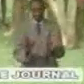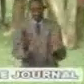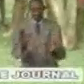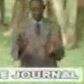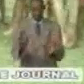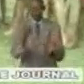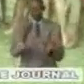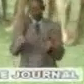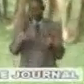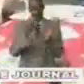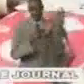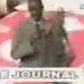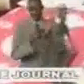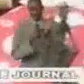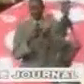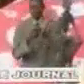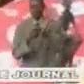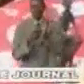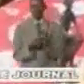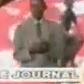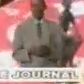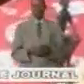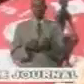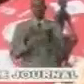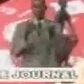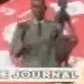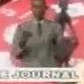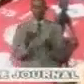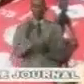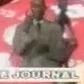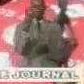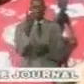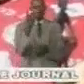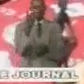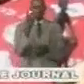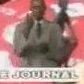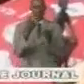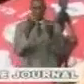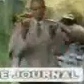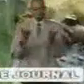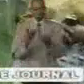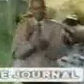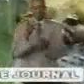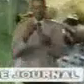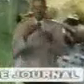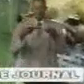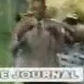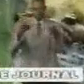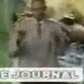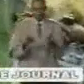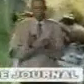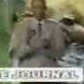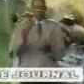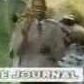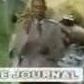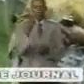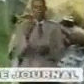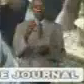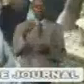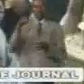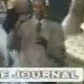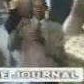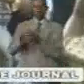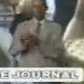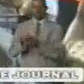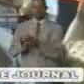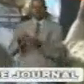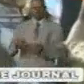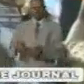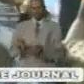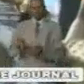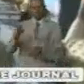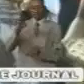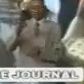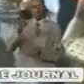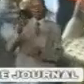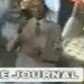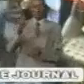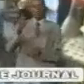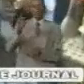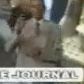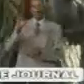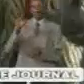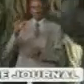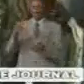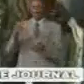folkloriques. Pour ce faire, trois sites retenus pour abriter cette 12e édition. Hôtel Invest, où s'est tenue l'ouverture, le